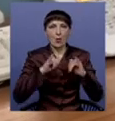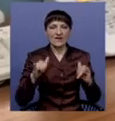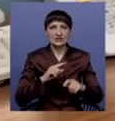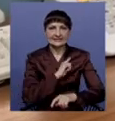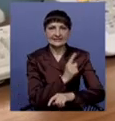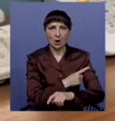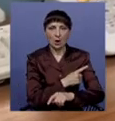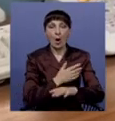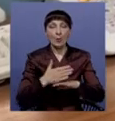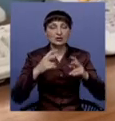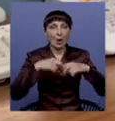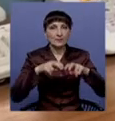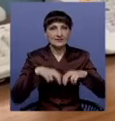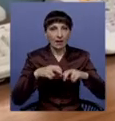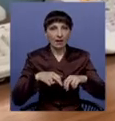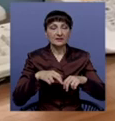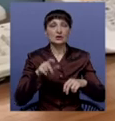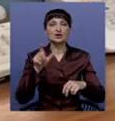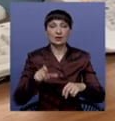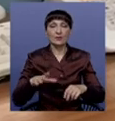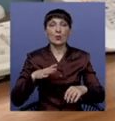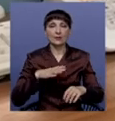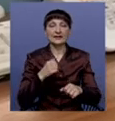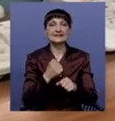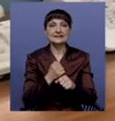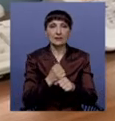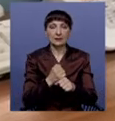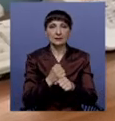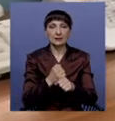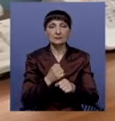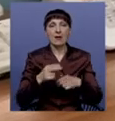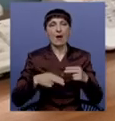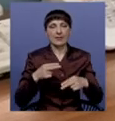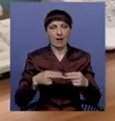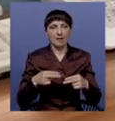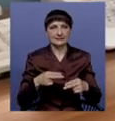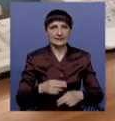полноценного клинического обследования пациента была рекомендована реабилитация устных